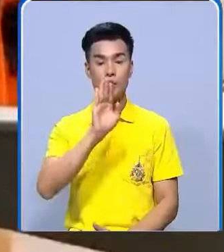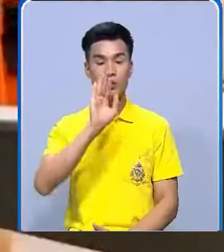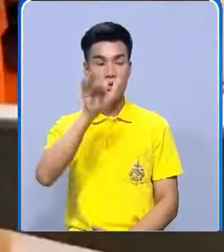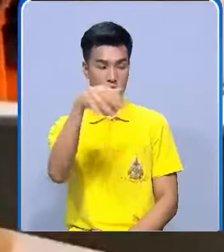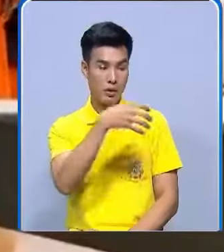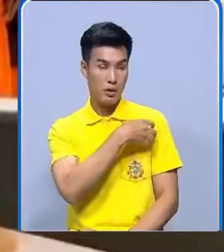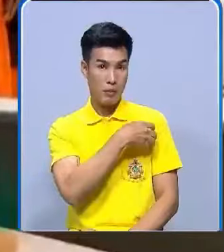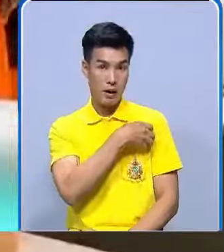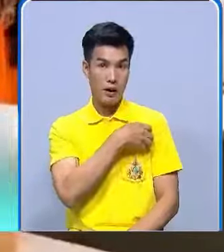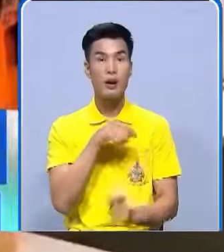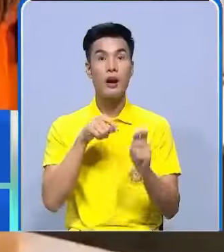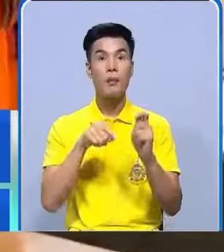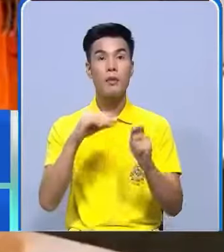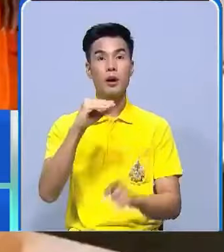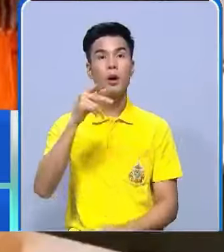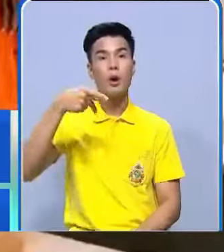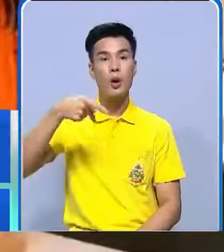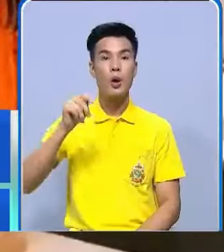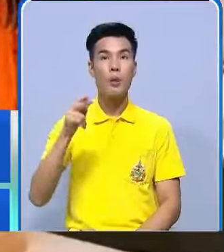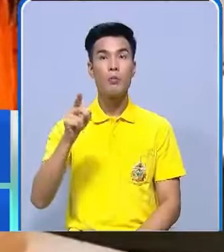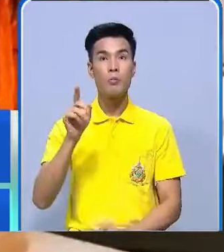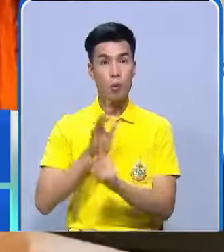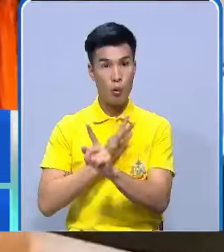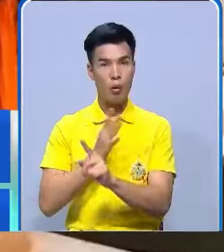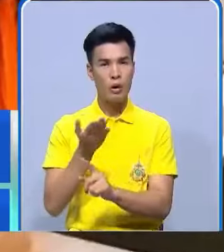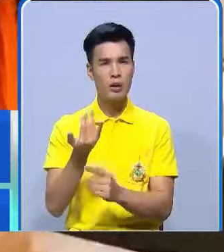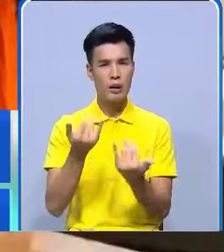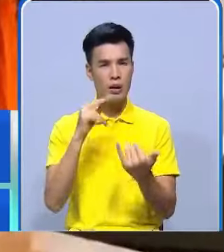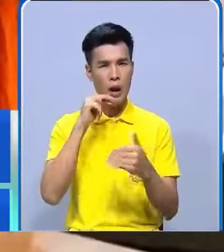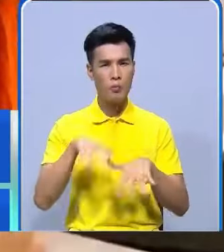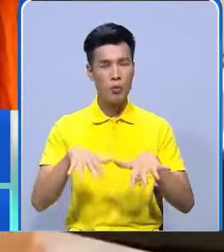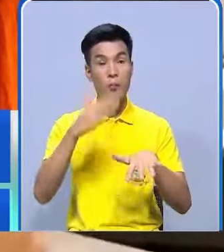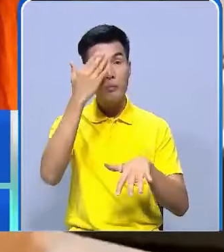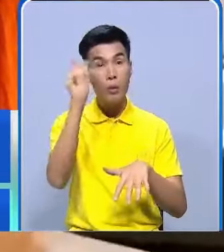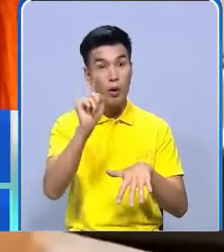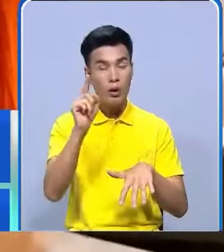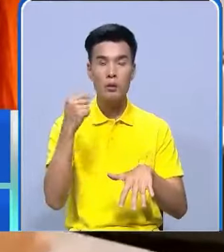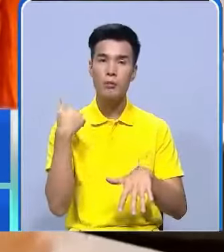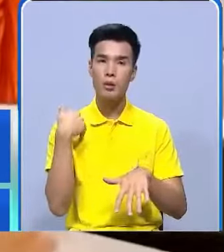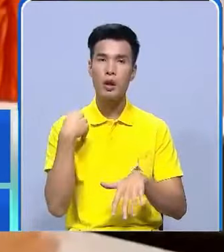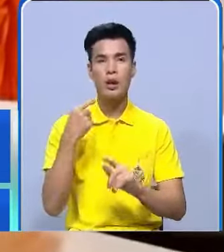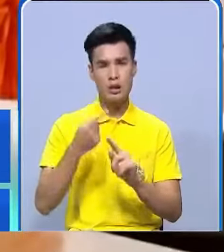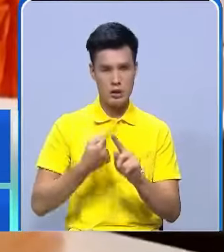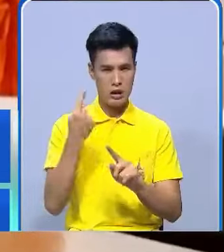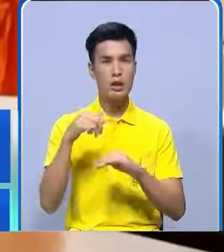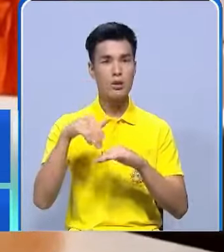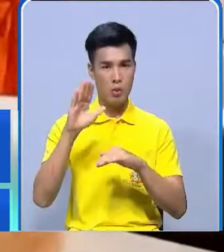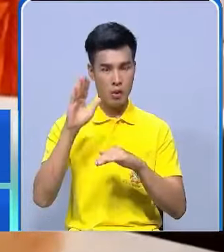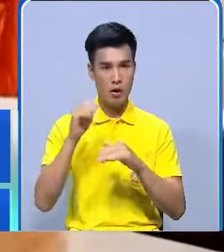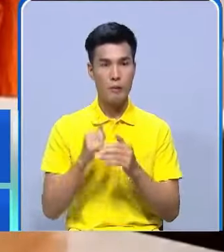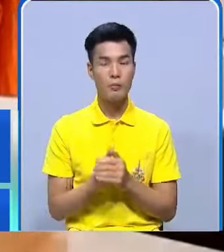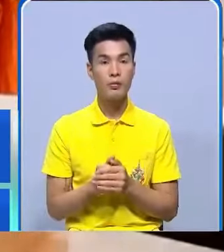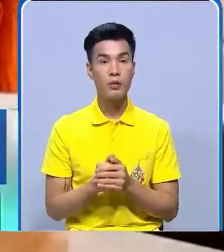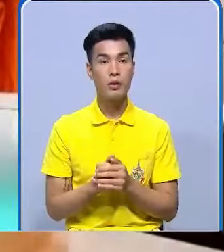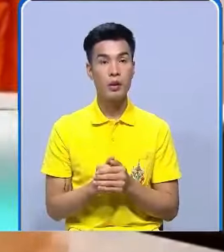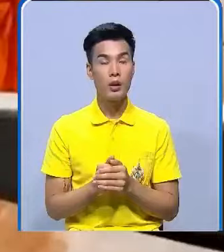างที่ได้มีน้ำท่วมหลากมาอย่างเงี้ยเป็นเวลา1เดือนเสร็จเพราะนั้นการ